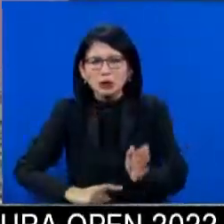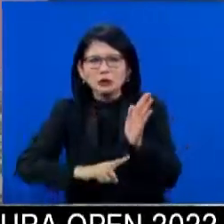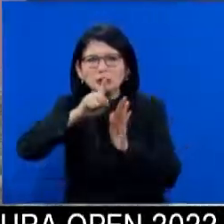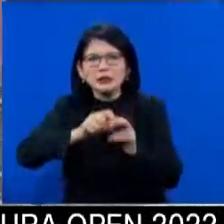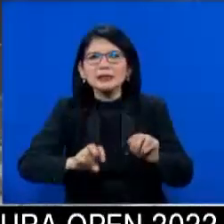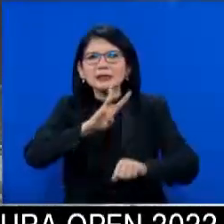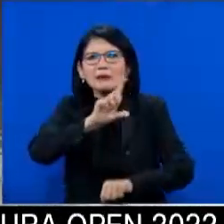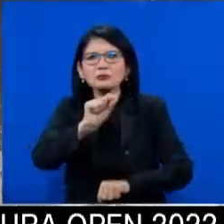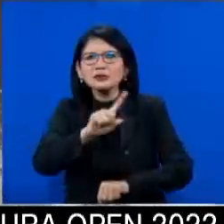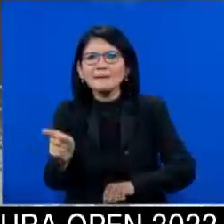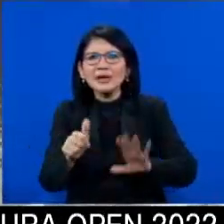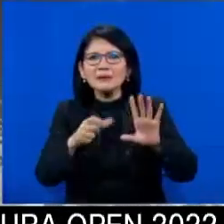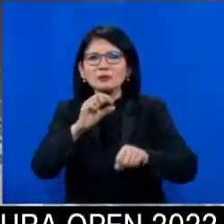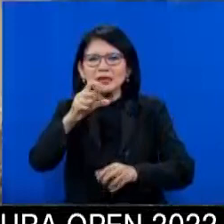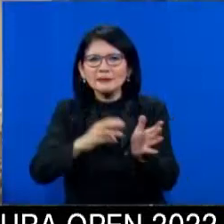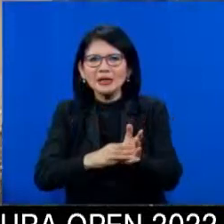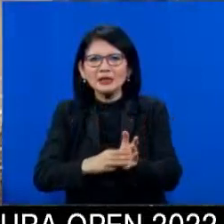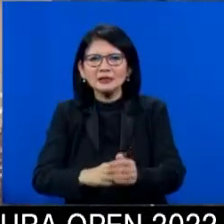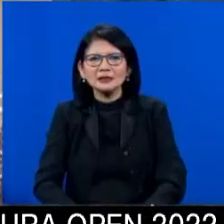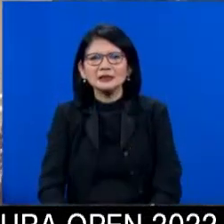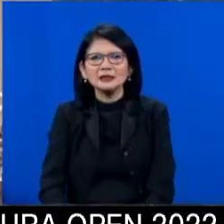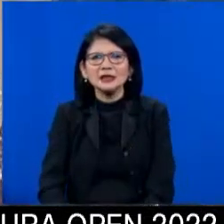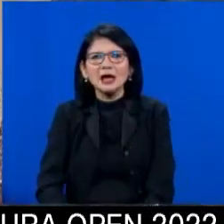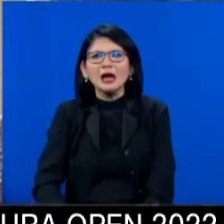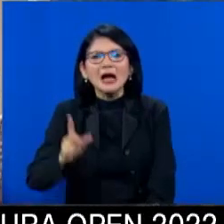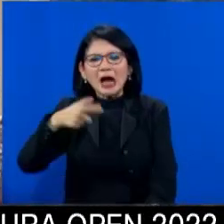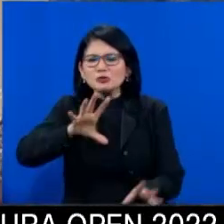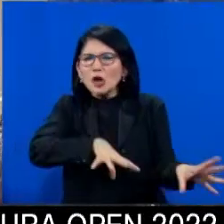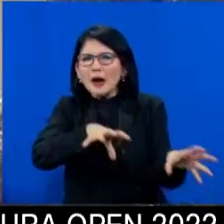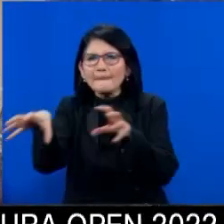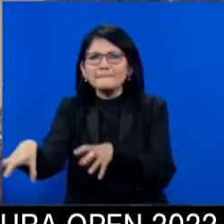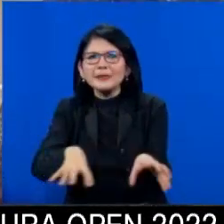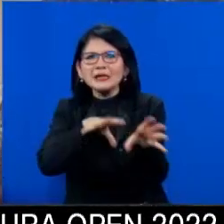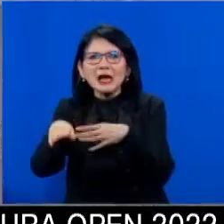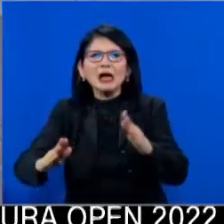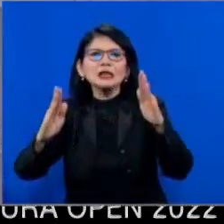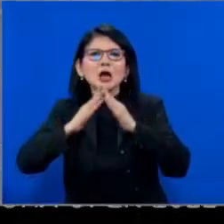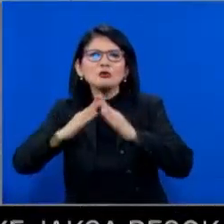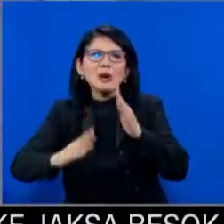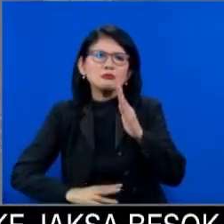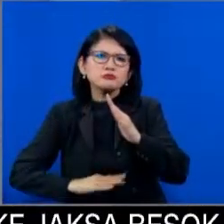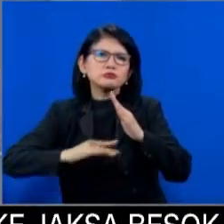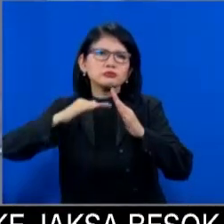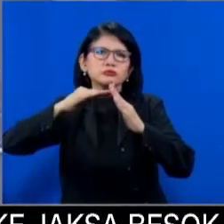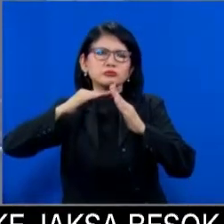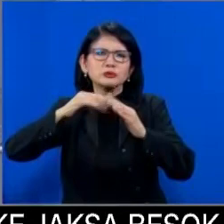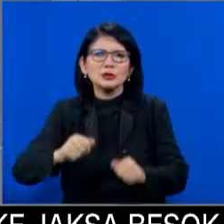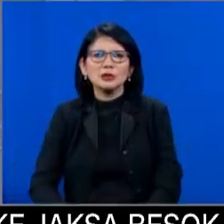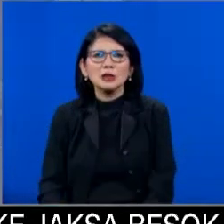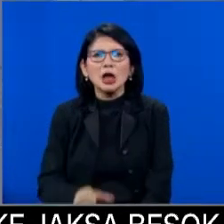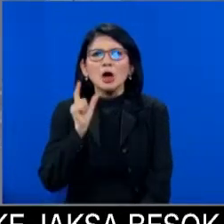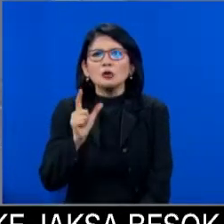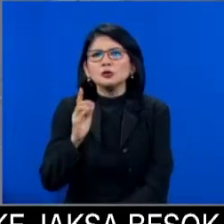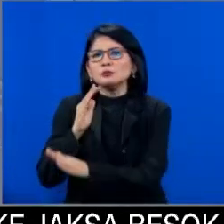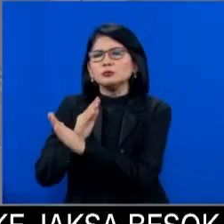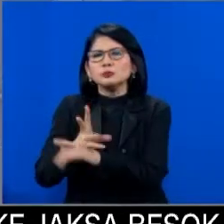hingga 60 cm. Puluhan kepala keluarga terpaksa mengungsi karena rumah mereka sudah tergenang banjir. Guna menghindari kerugian